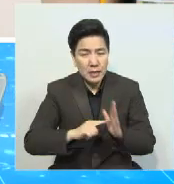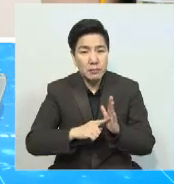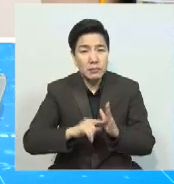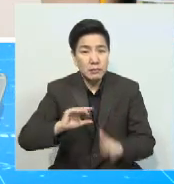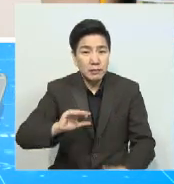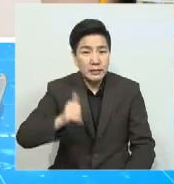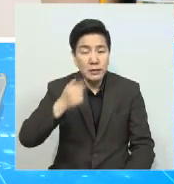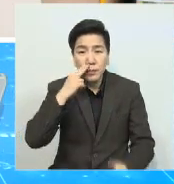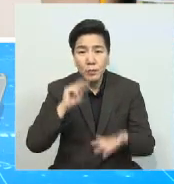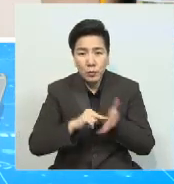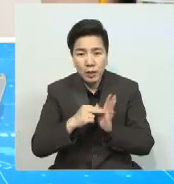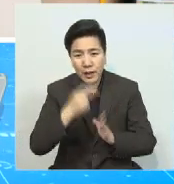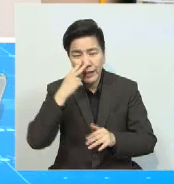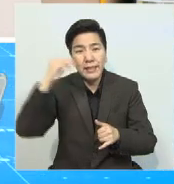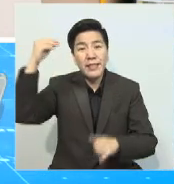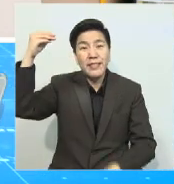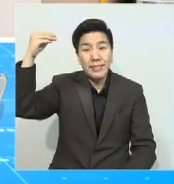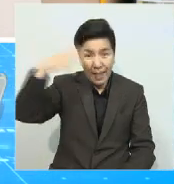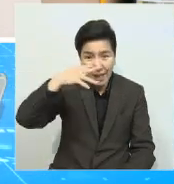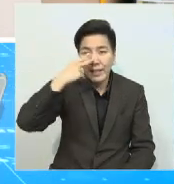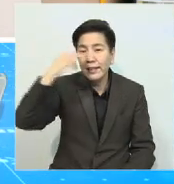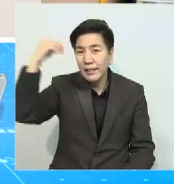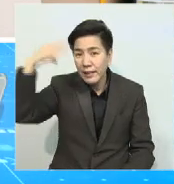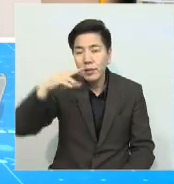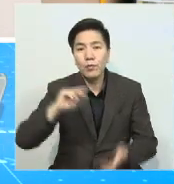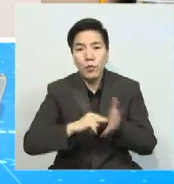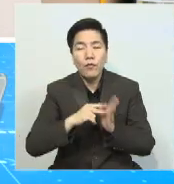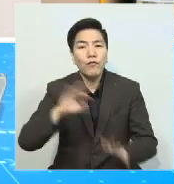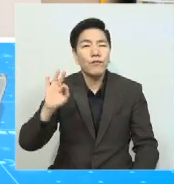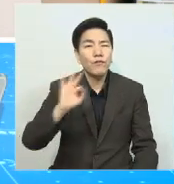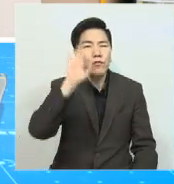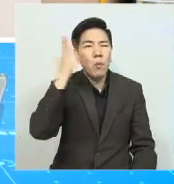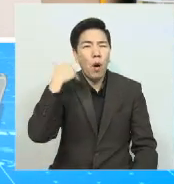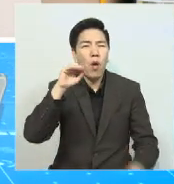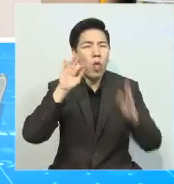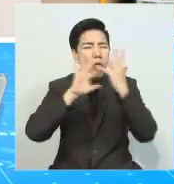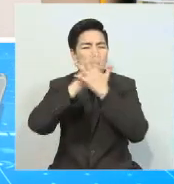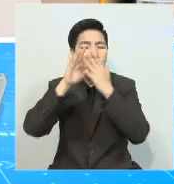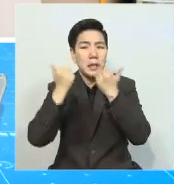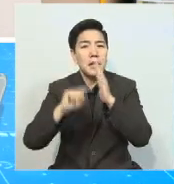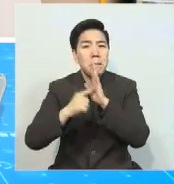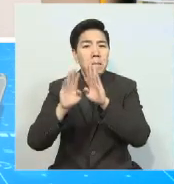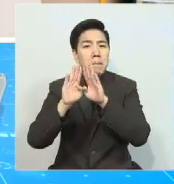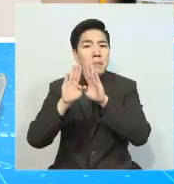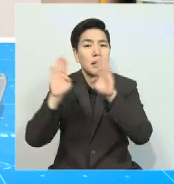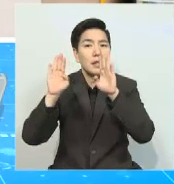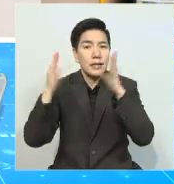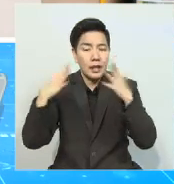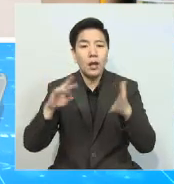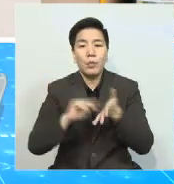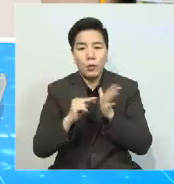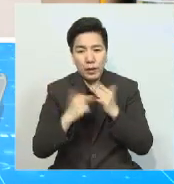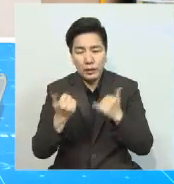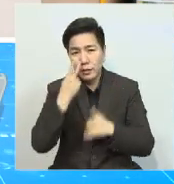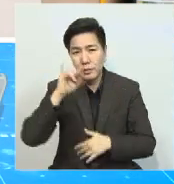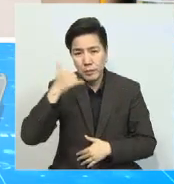ขึ้นหมายถึงว่าเราเท่าไรเห็นแสงแดดก็แสดงว่าไอ้ฟ้าที่มันเคยปกคลุมมันก็เปิดขึ้นมานะครับแล้วก็วันนี้บาง